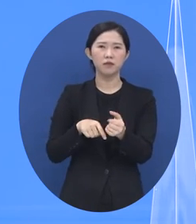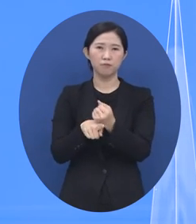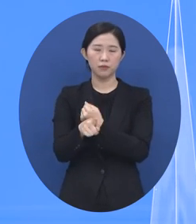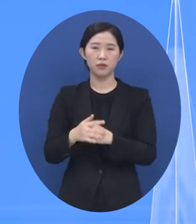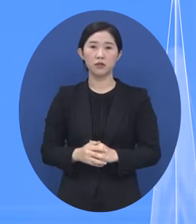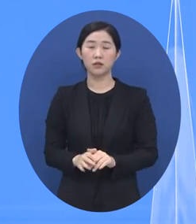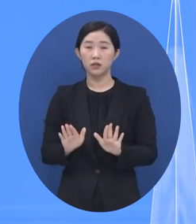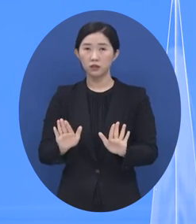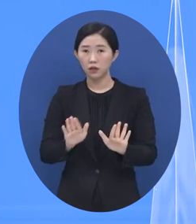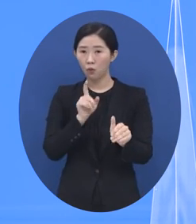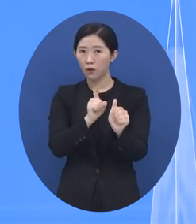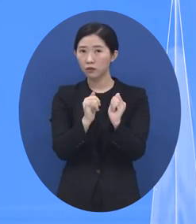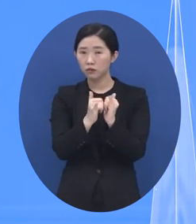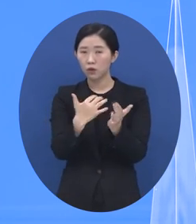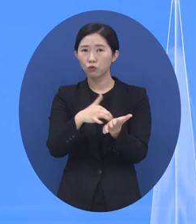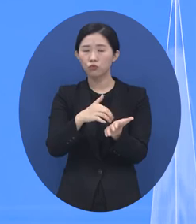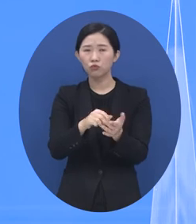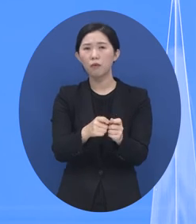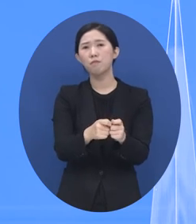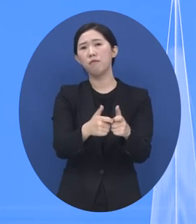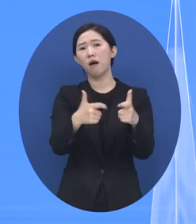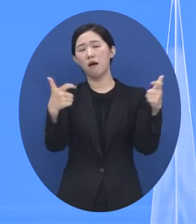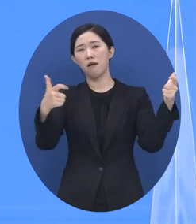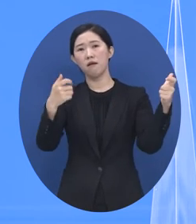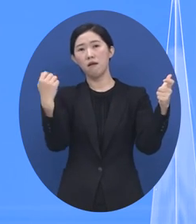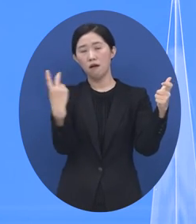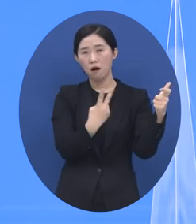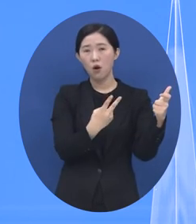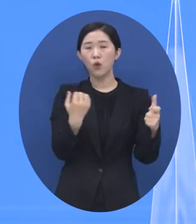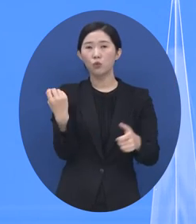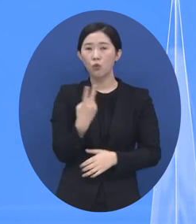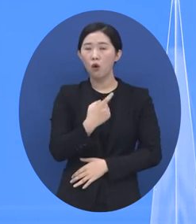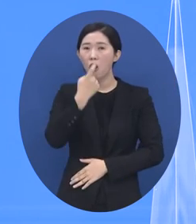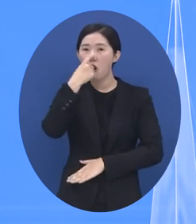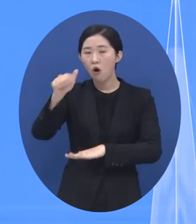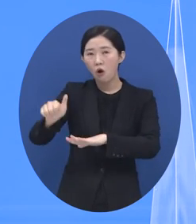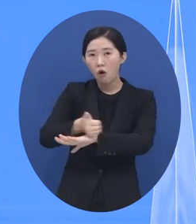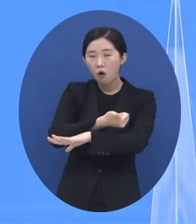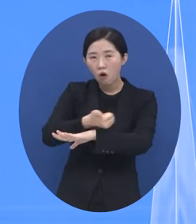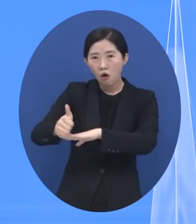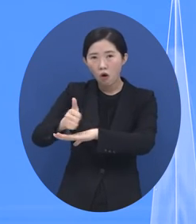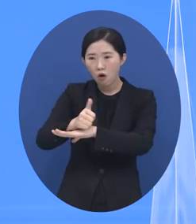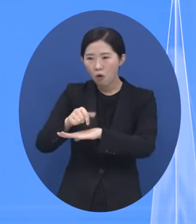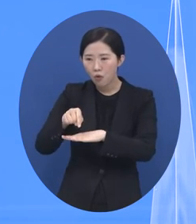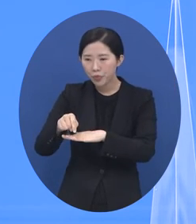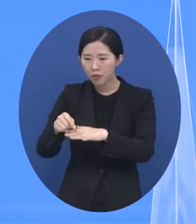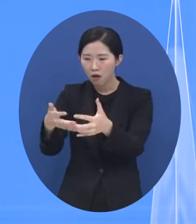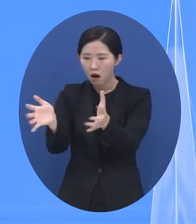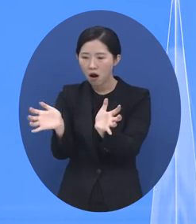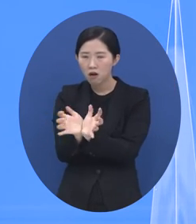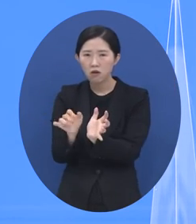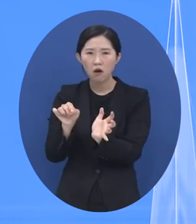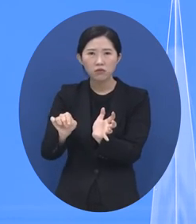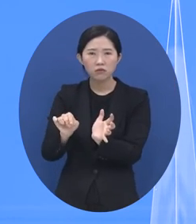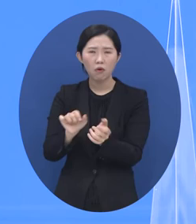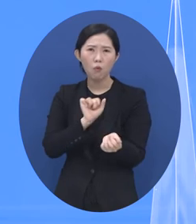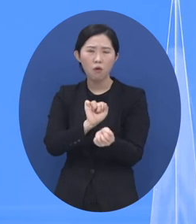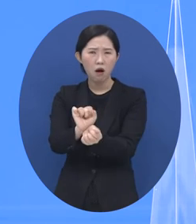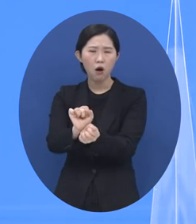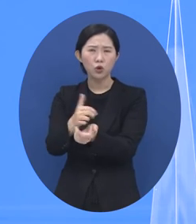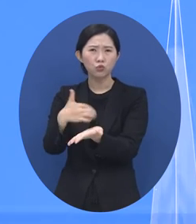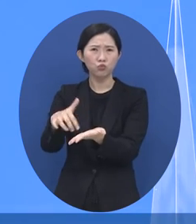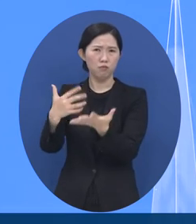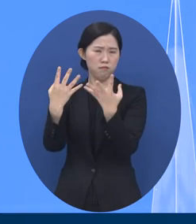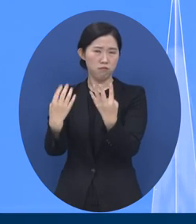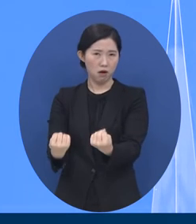감염자 숫자가 다시 증가하고 어학원 관련 대규모 집단 감염 클러스터가 생겼다는 우려스러운 소식을 앞서